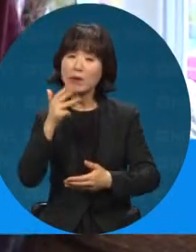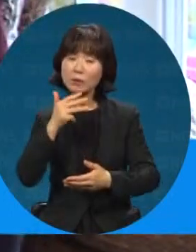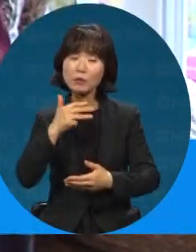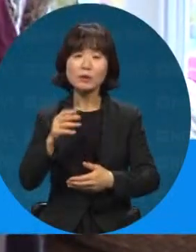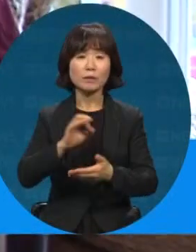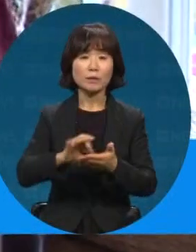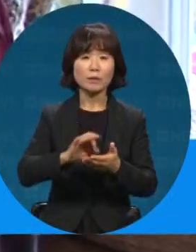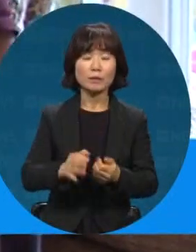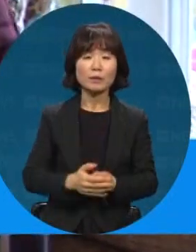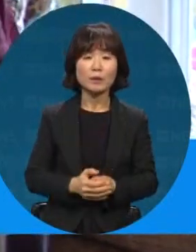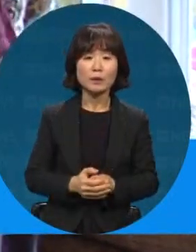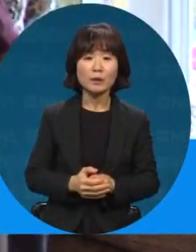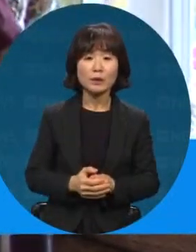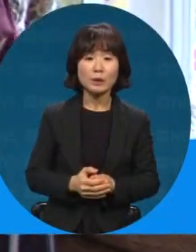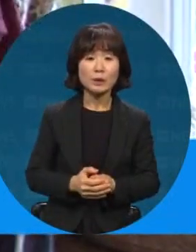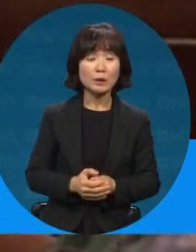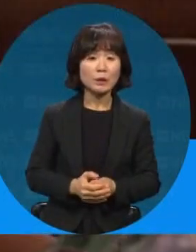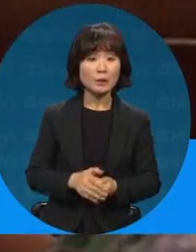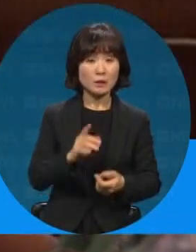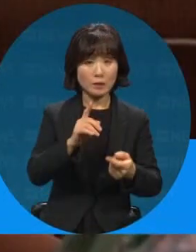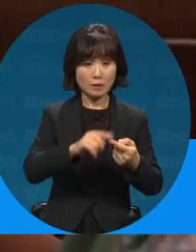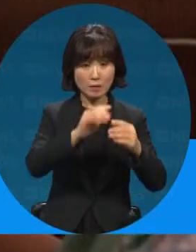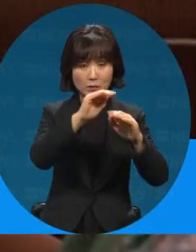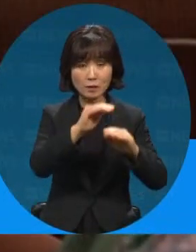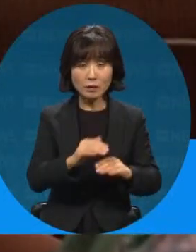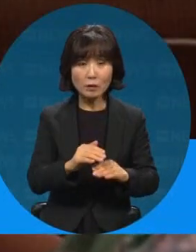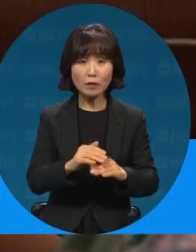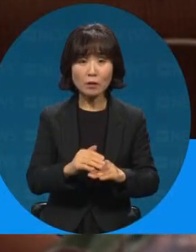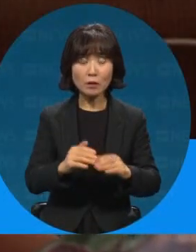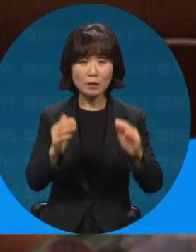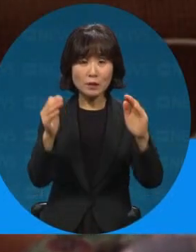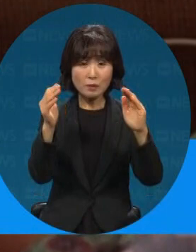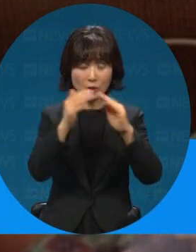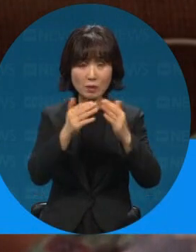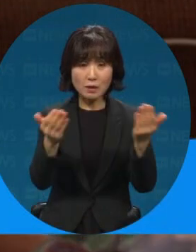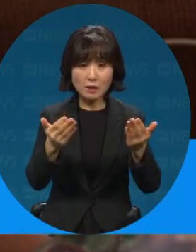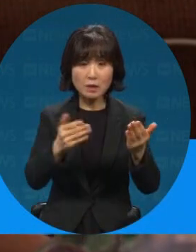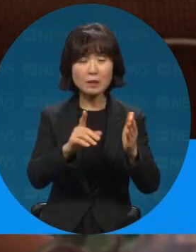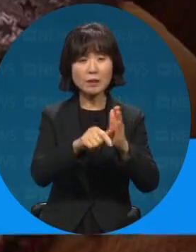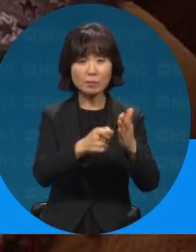쓰였습니다. 전미경제연구소는 이에 대해 재택근무로